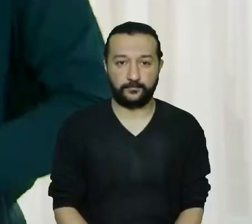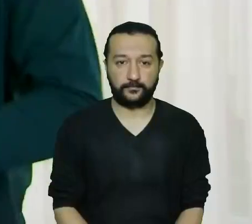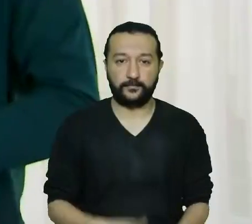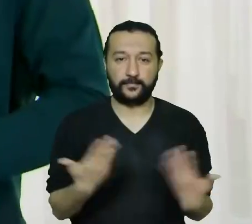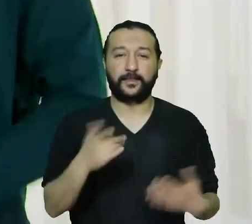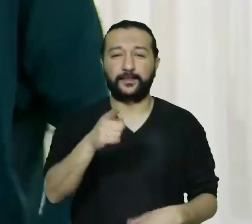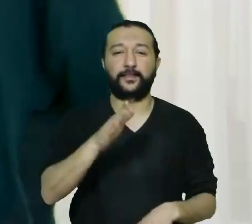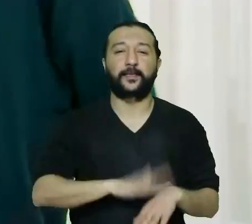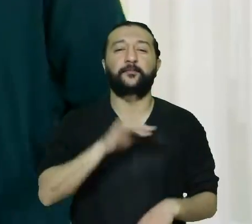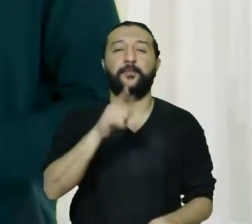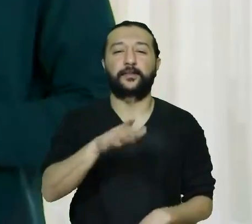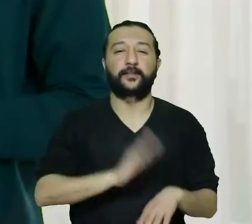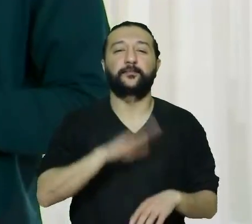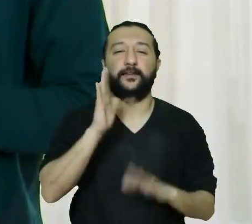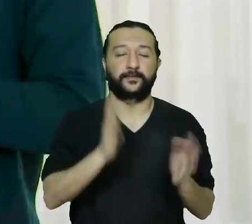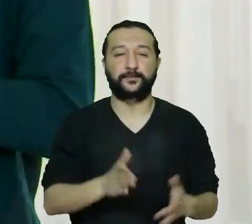Yapma.